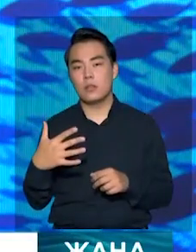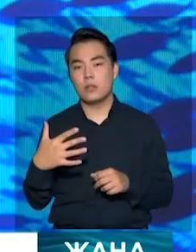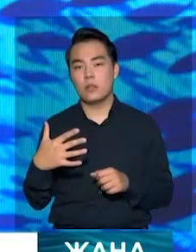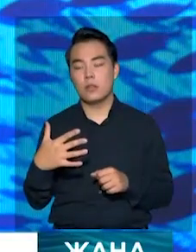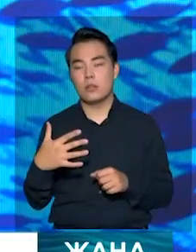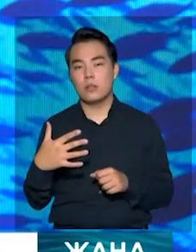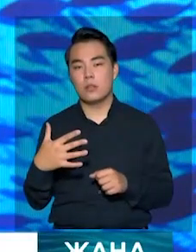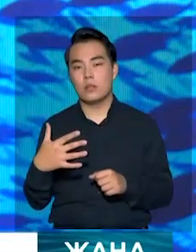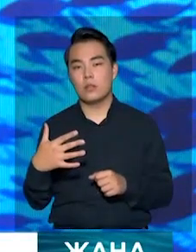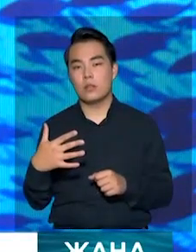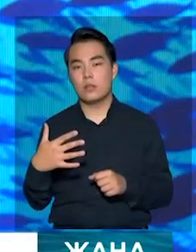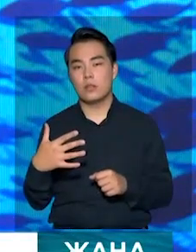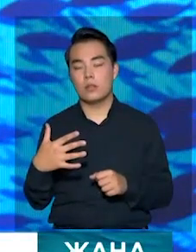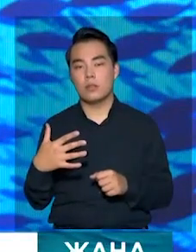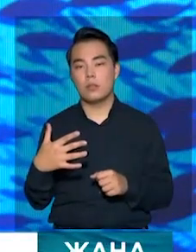50-ге